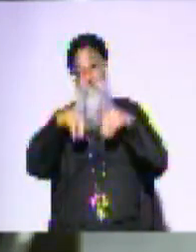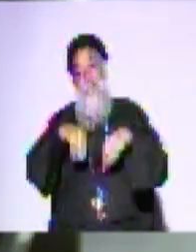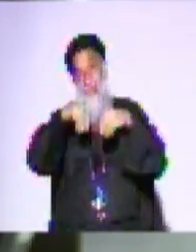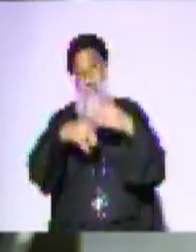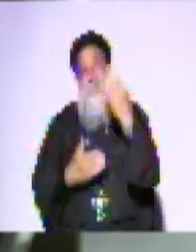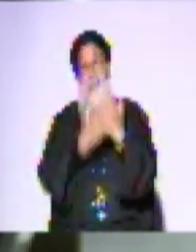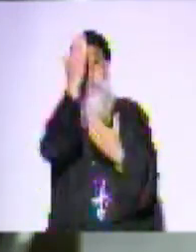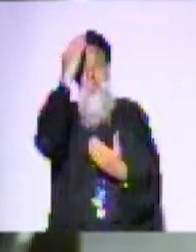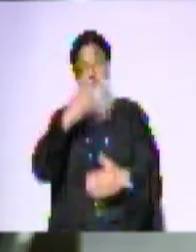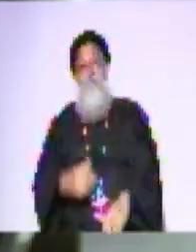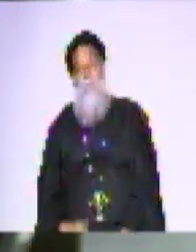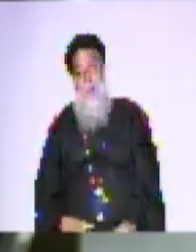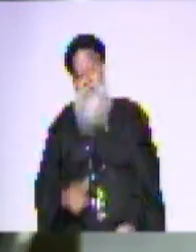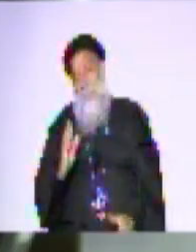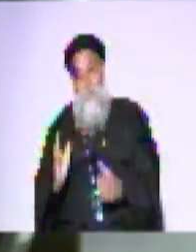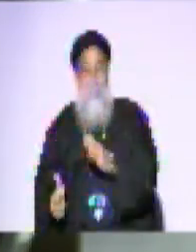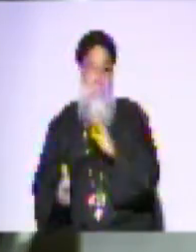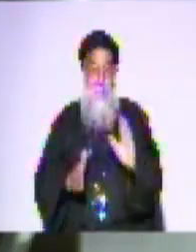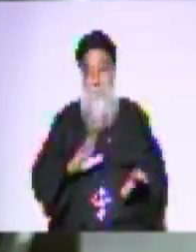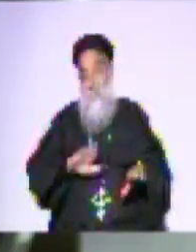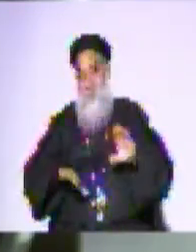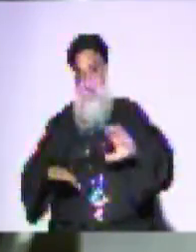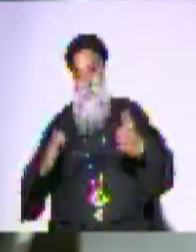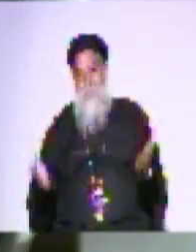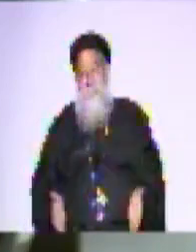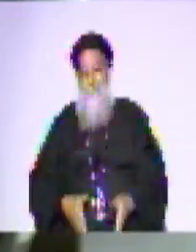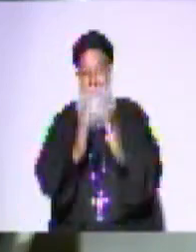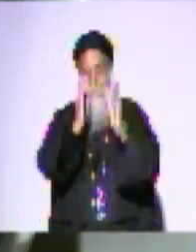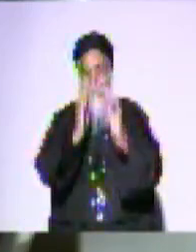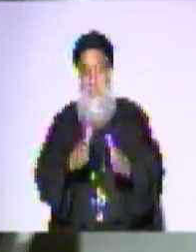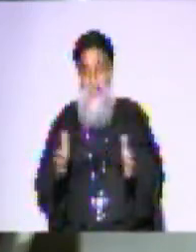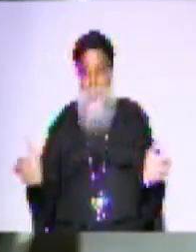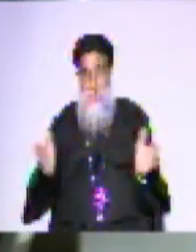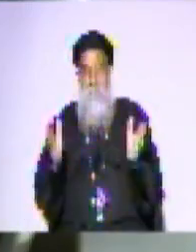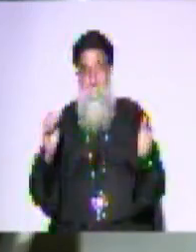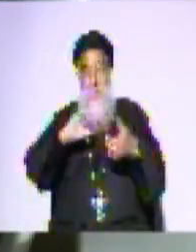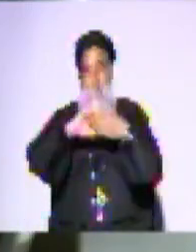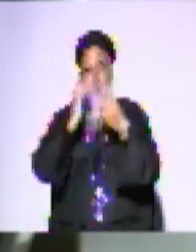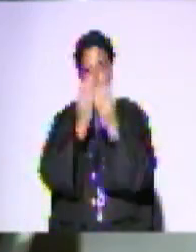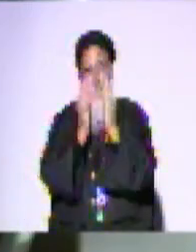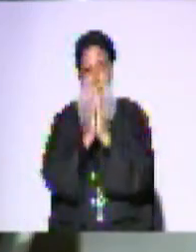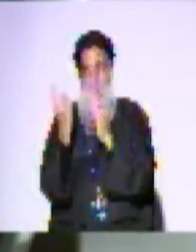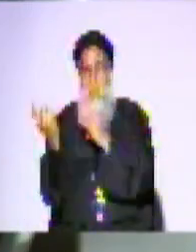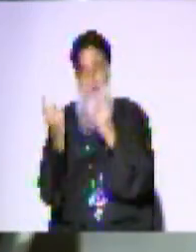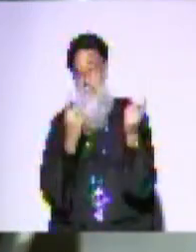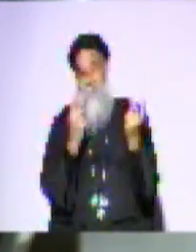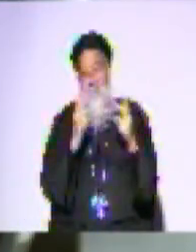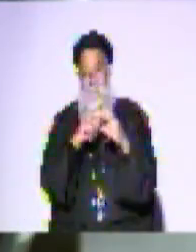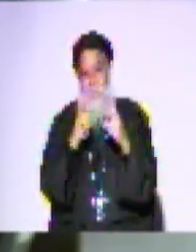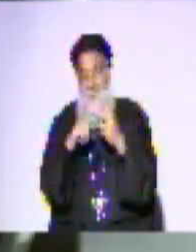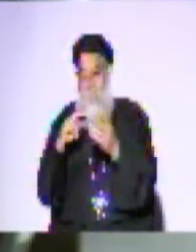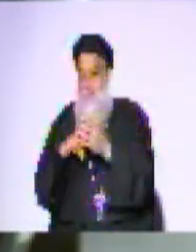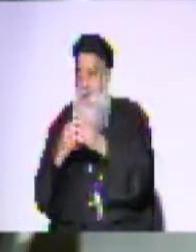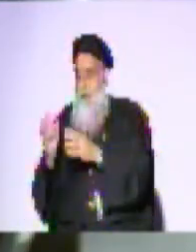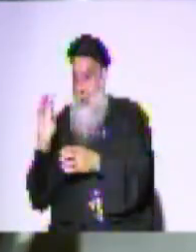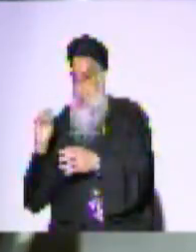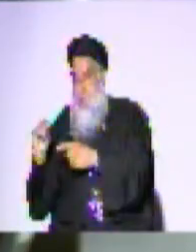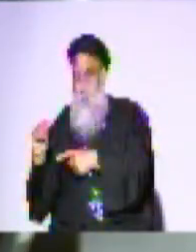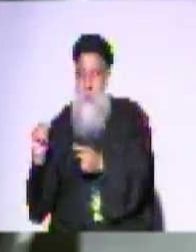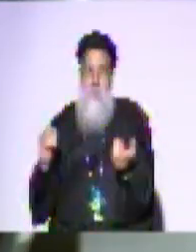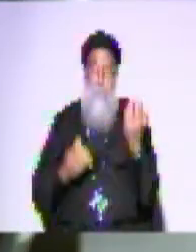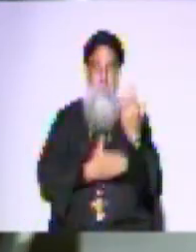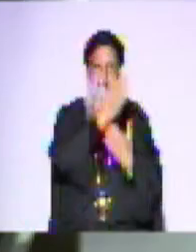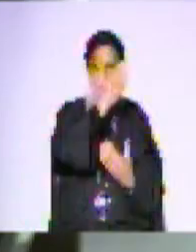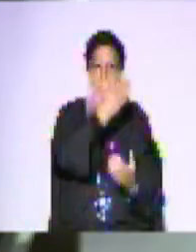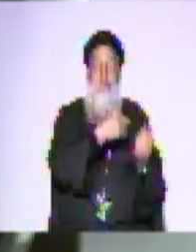يعني اشمعنا دي يعني متاحة ودي لا؟ فبيربط الاثنين ببعض بقى، زي ما حصل كده هيحصل